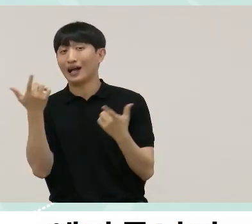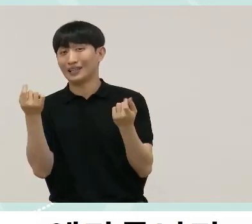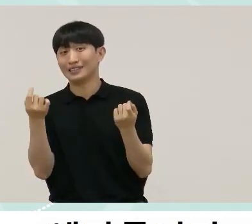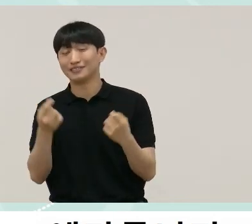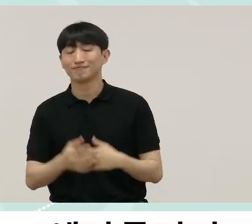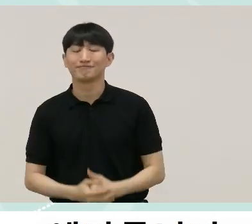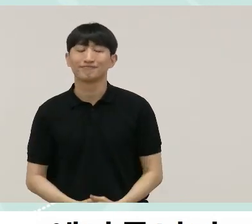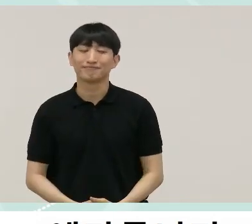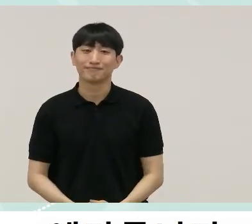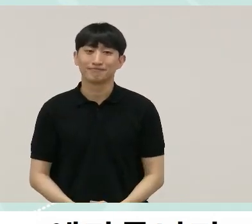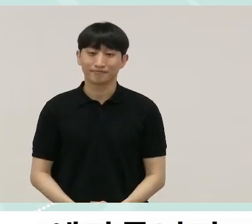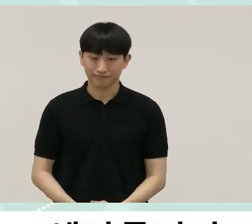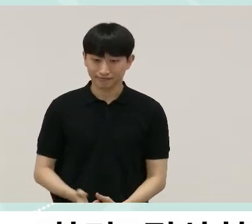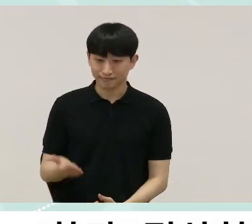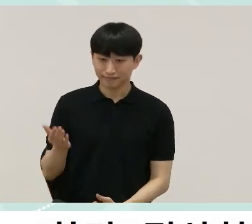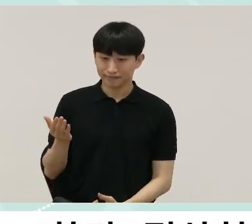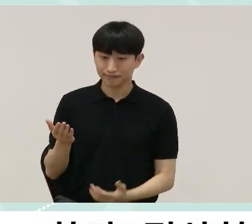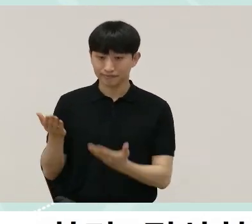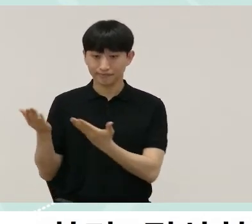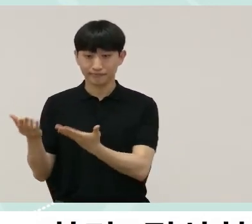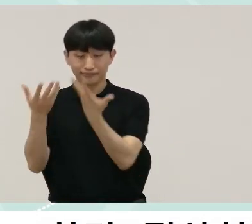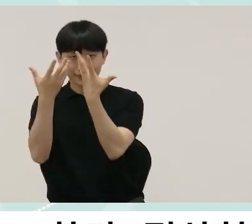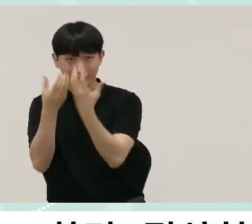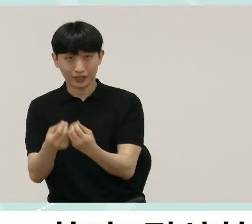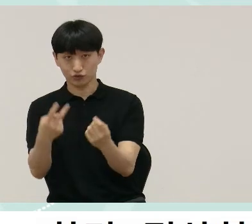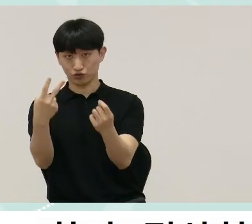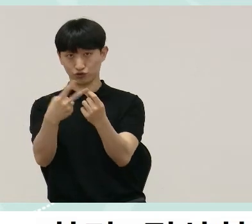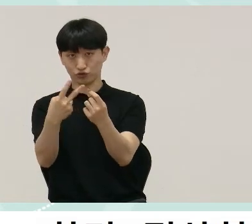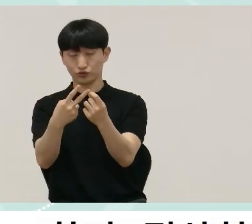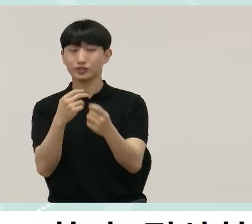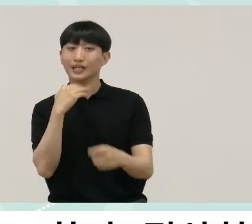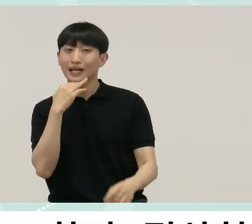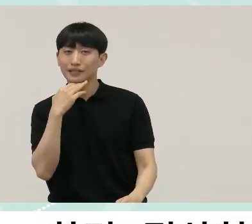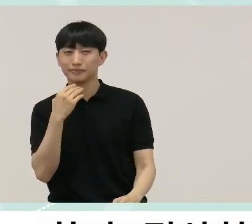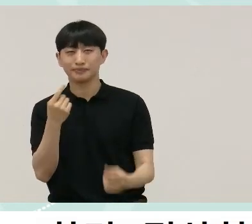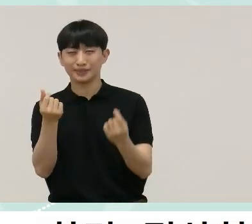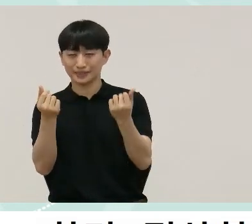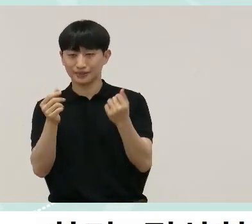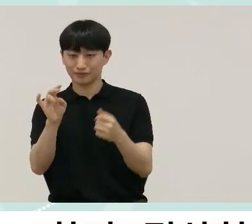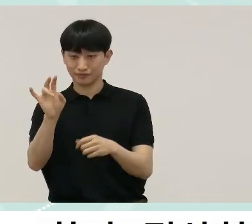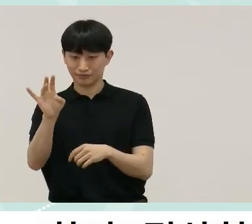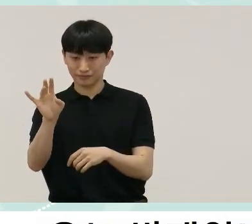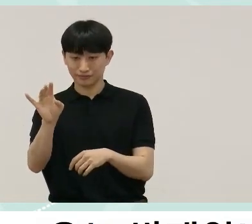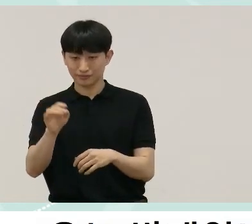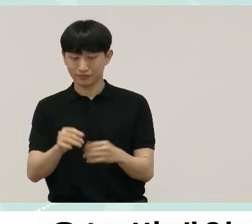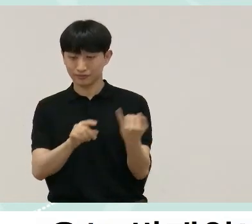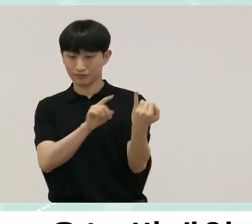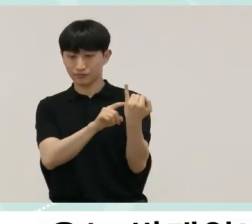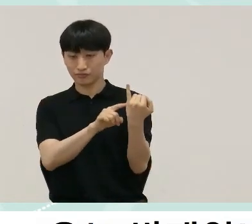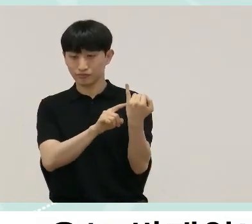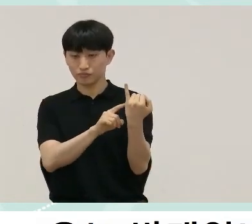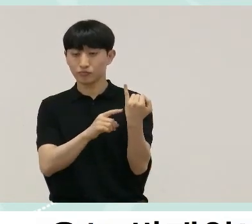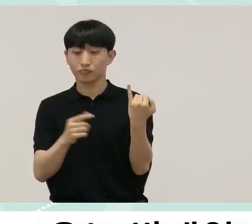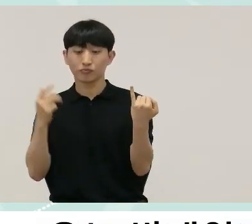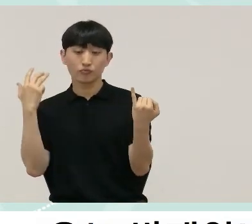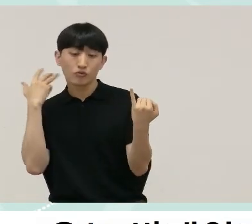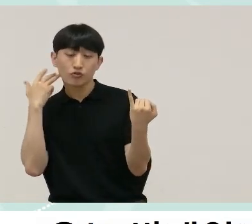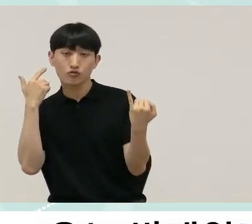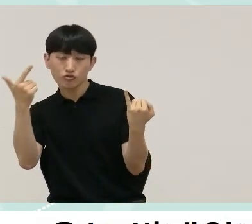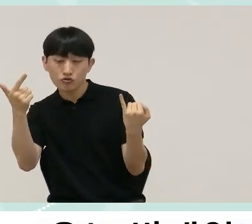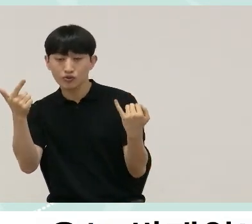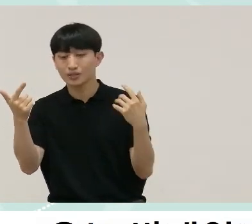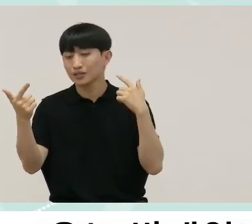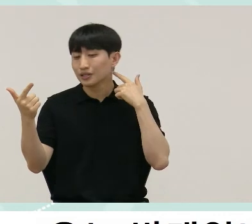경우는 반대입니다. 거의 같은 나이인데요. 첫 번째는 6세, 두 번째는 19세, 13년의 수술 간격이